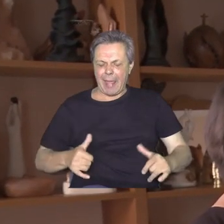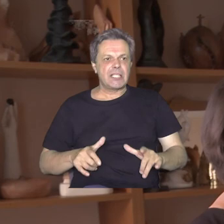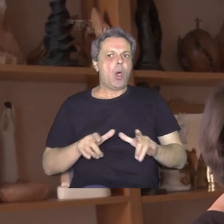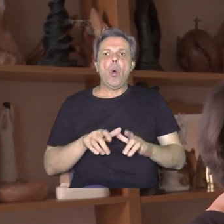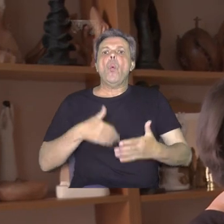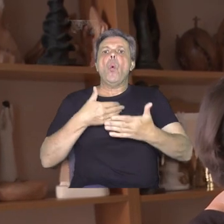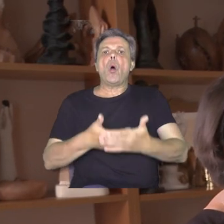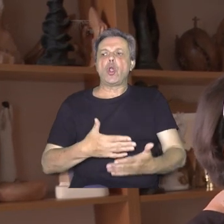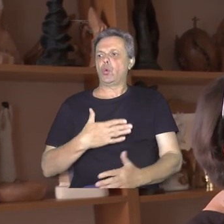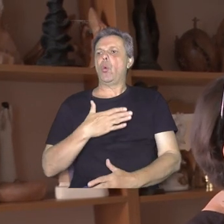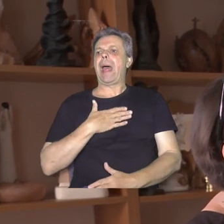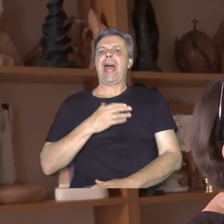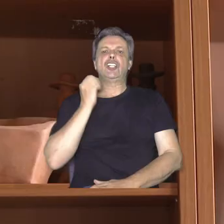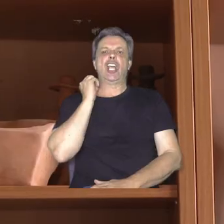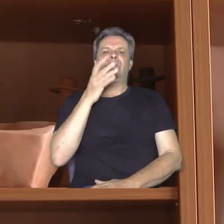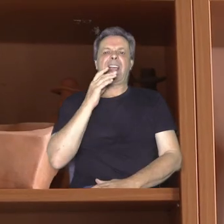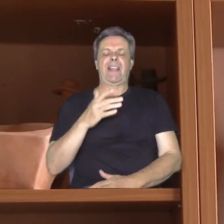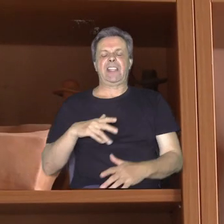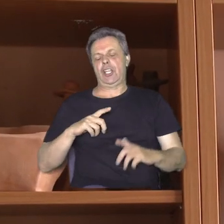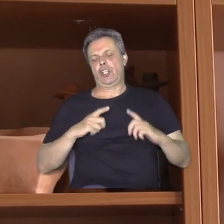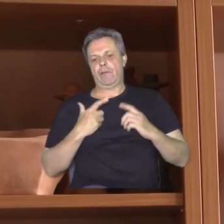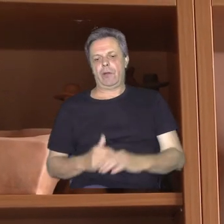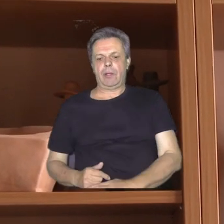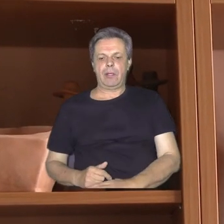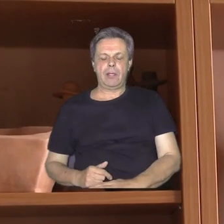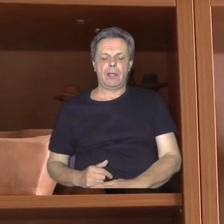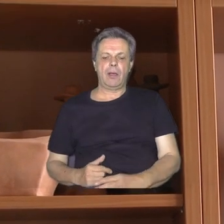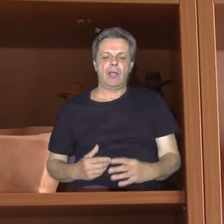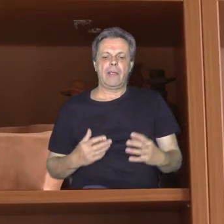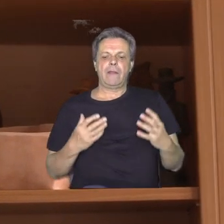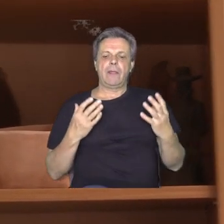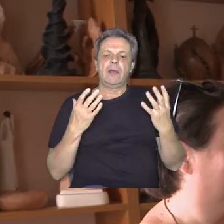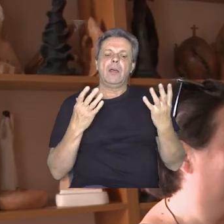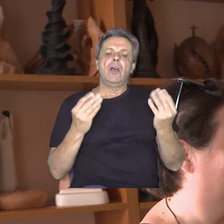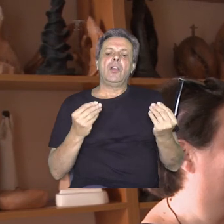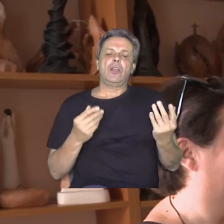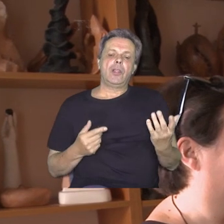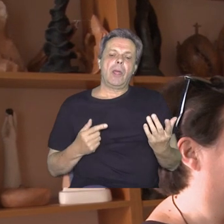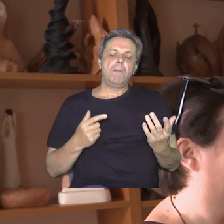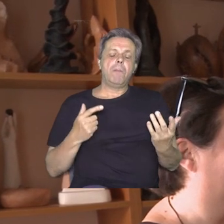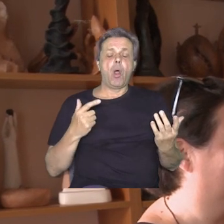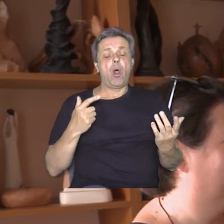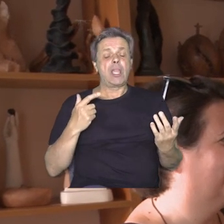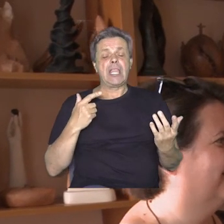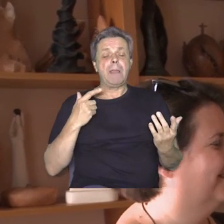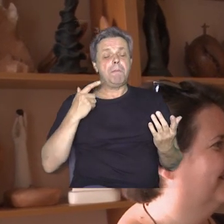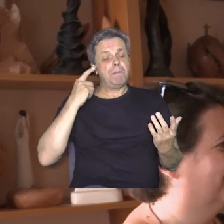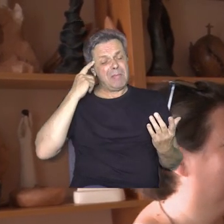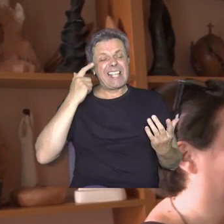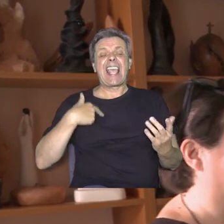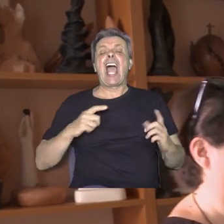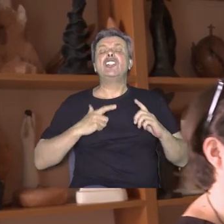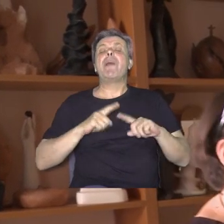danas u odnosu na naš svakdanji? Mnogi mi hleda živim drugačije, ali